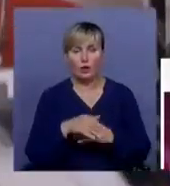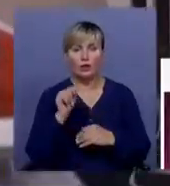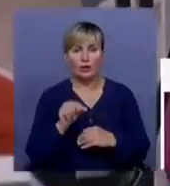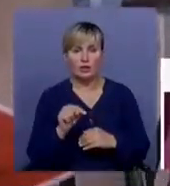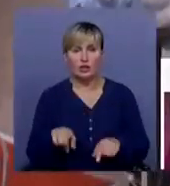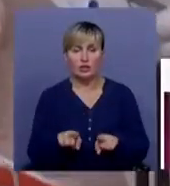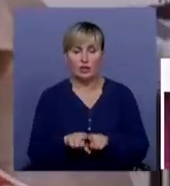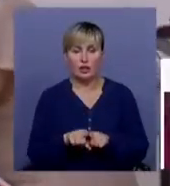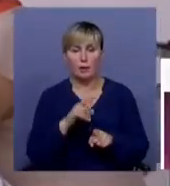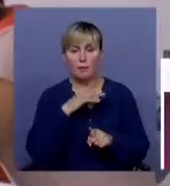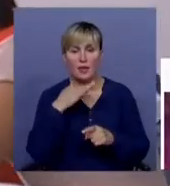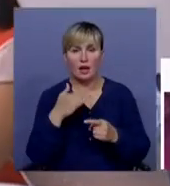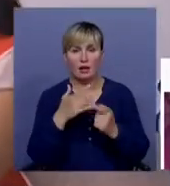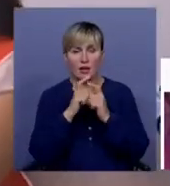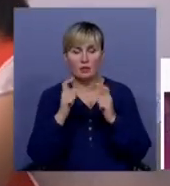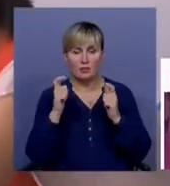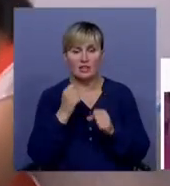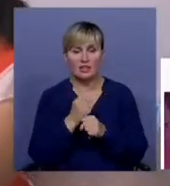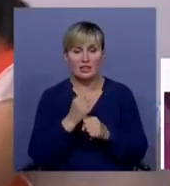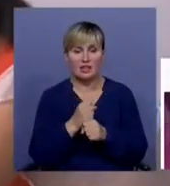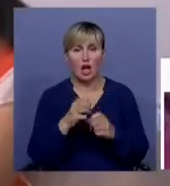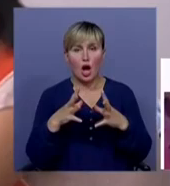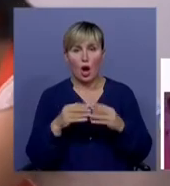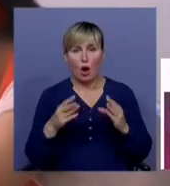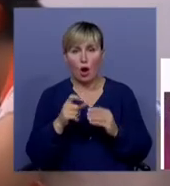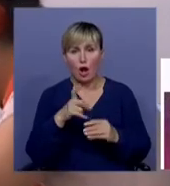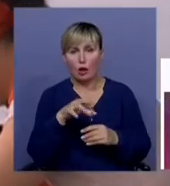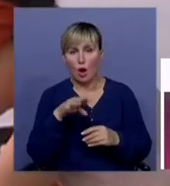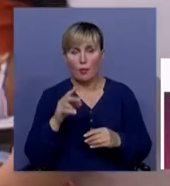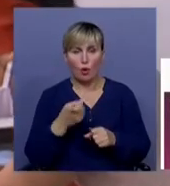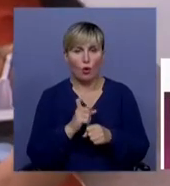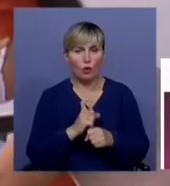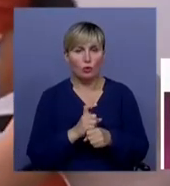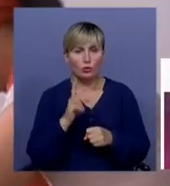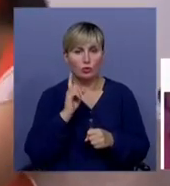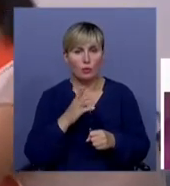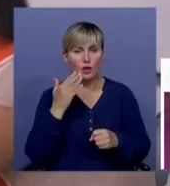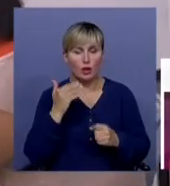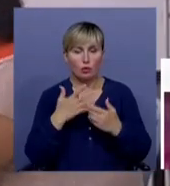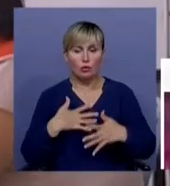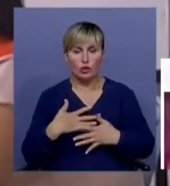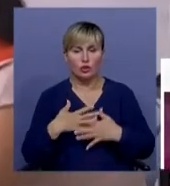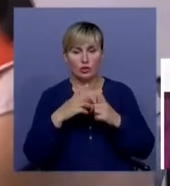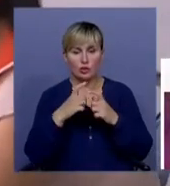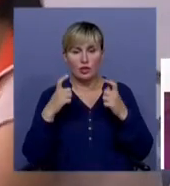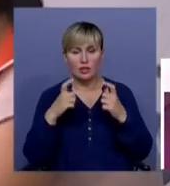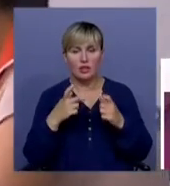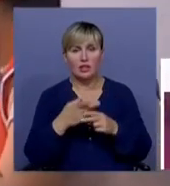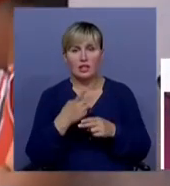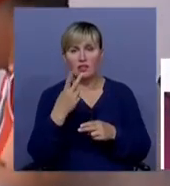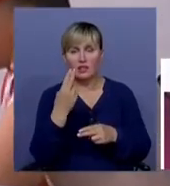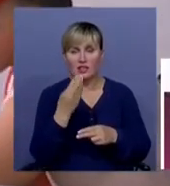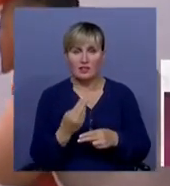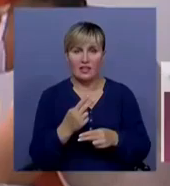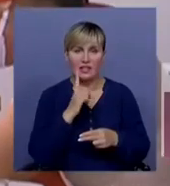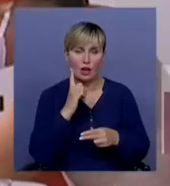вот многоразовых масок. Они сделаны из хлопка, очень удобные, легко дышать. Я вот одну уже примерила. Есть 2 расцветок, цвет